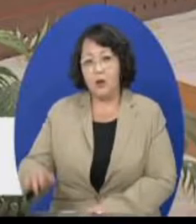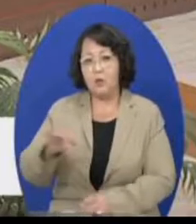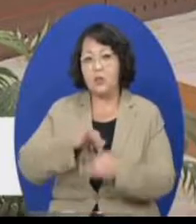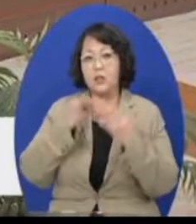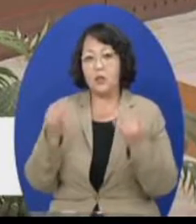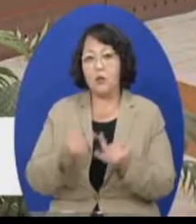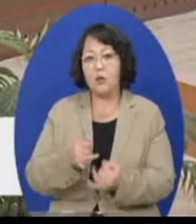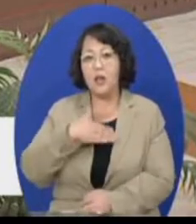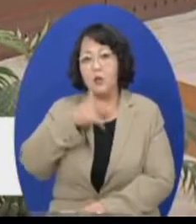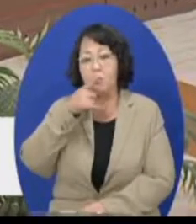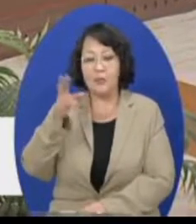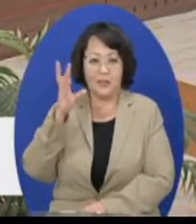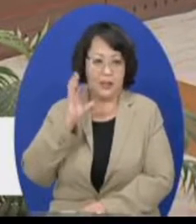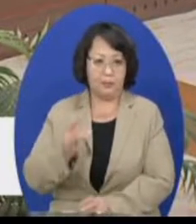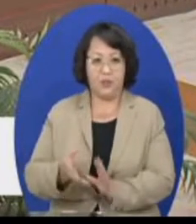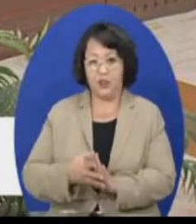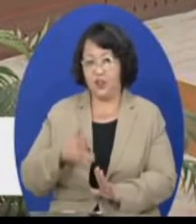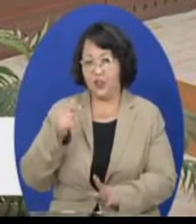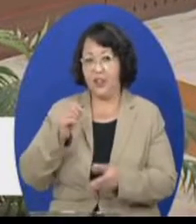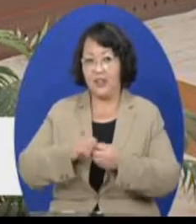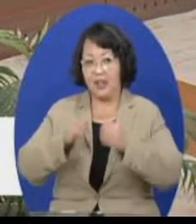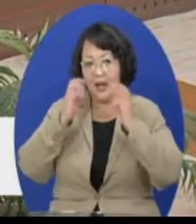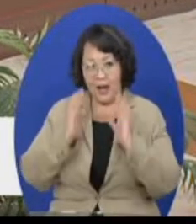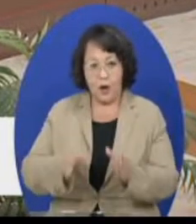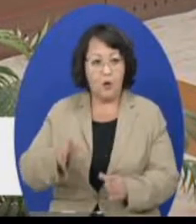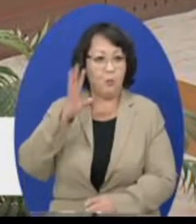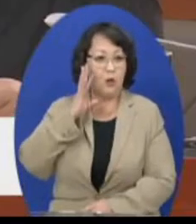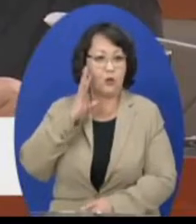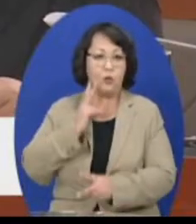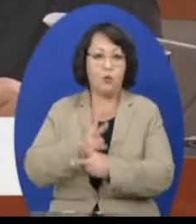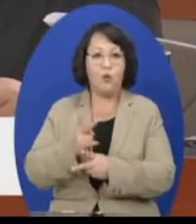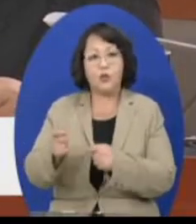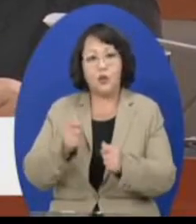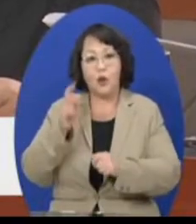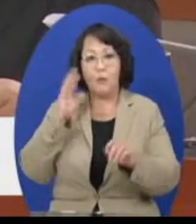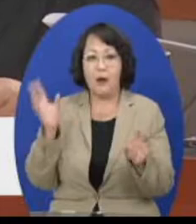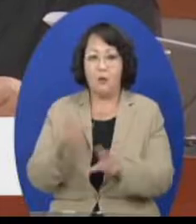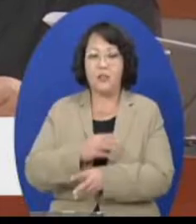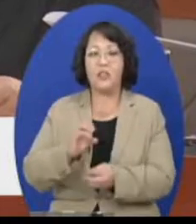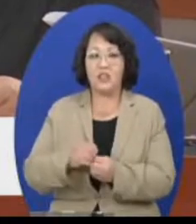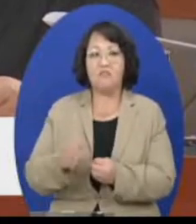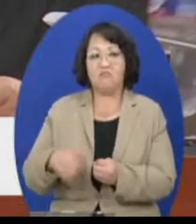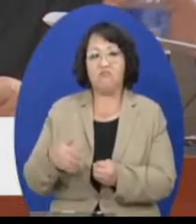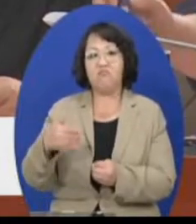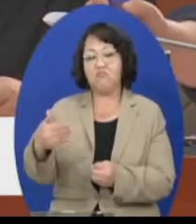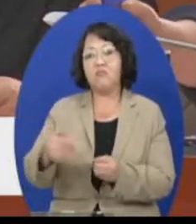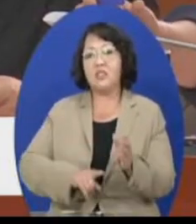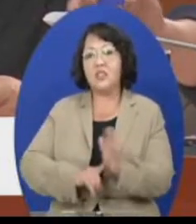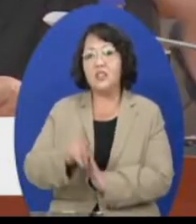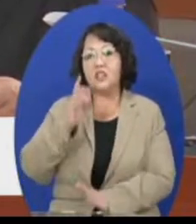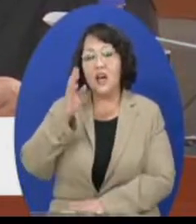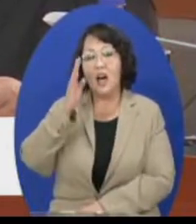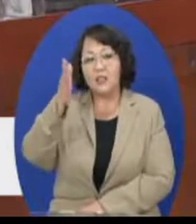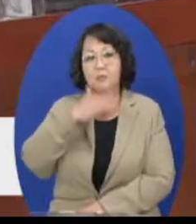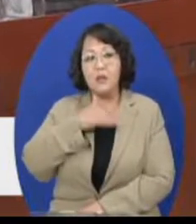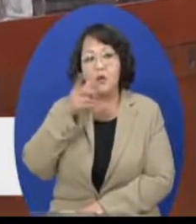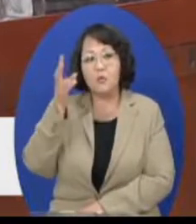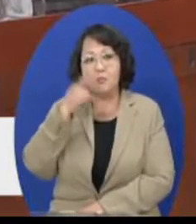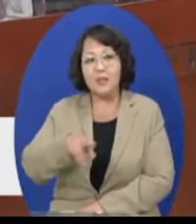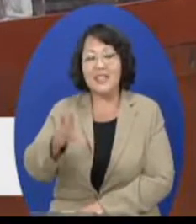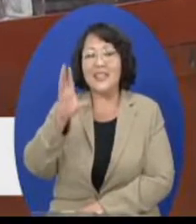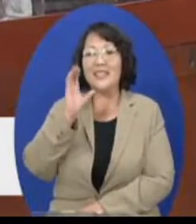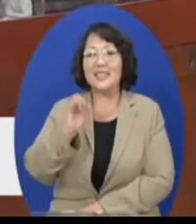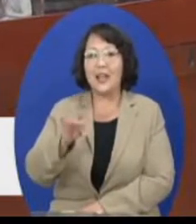Улсын хурл эрүүл мэндийн салбар шинчил хийхэд анхаарч бодлого үйл эрх зүйн зохицуултуудыг хийж эхэлсэн. Цаашид эрүүл мэндийн